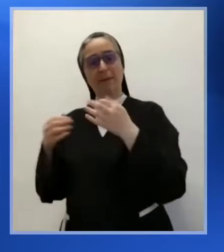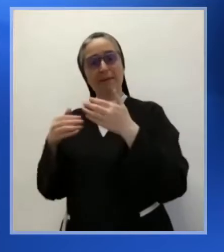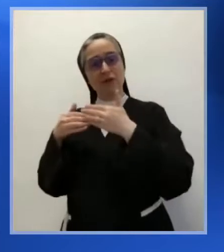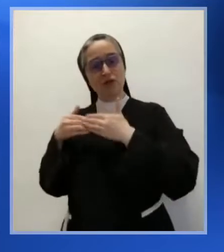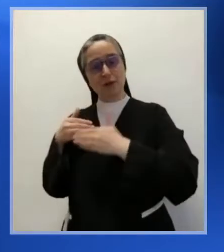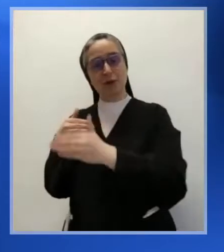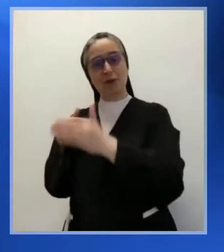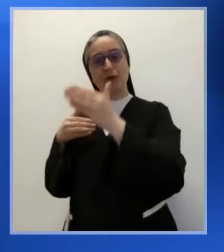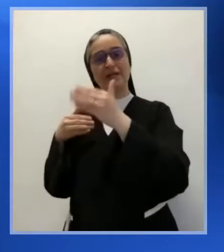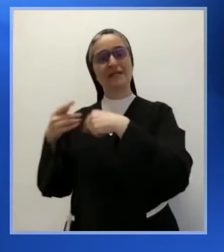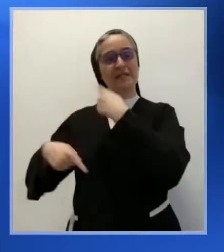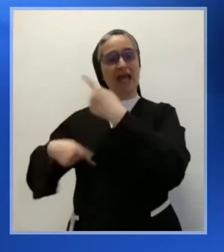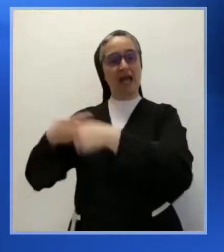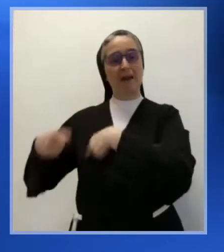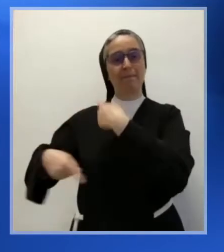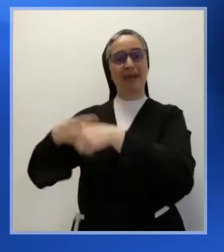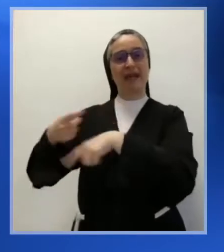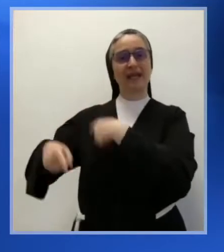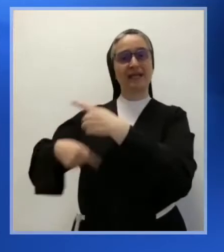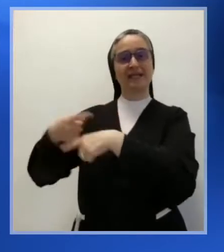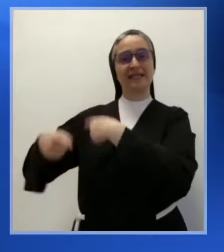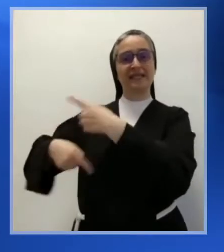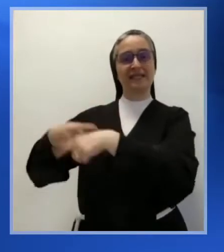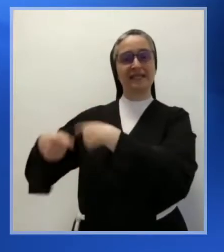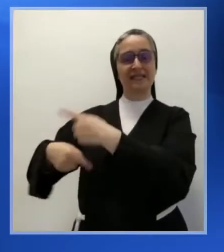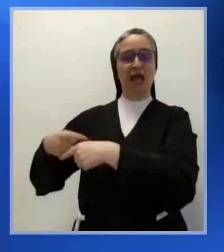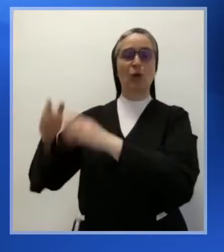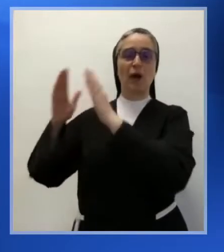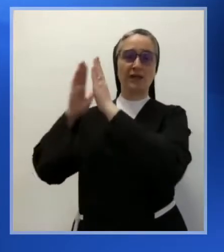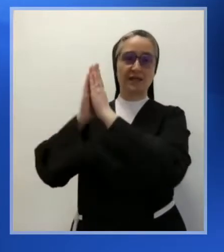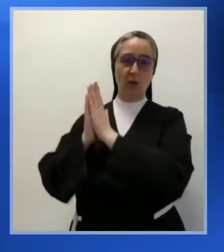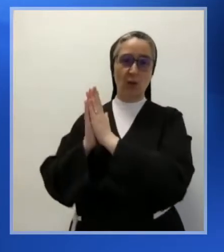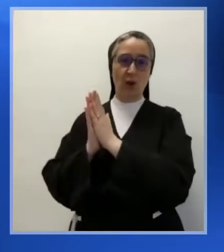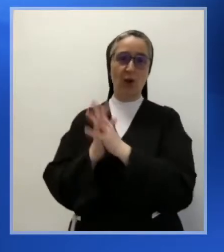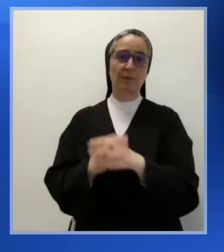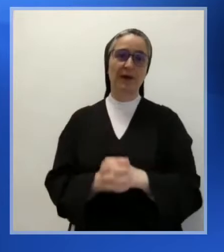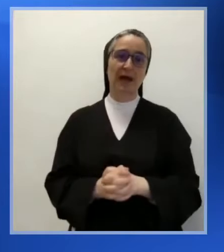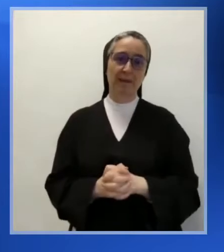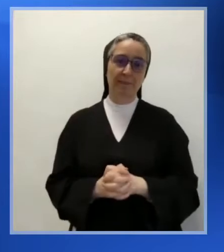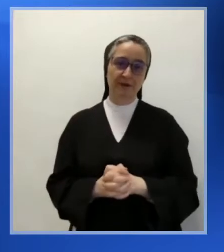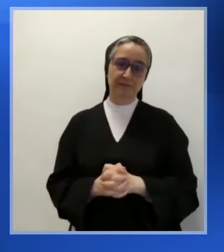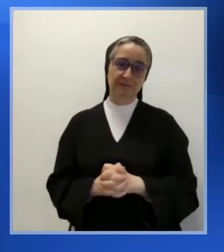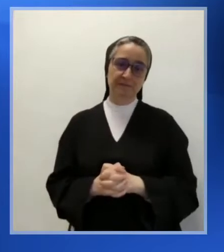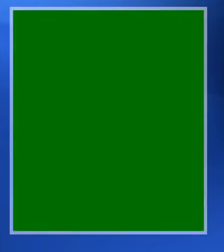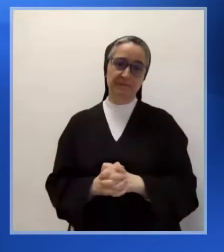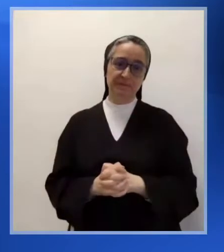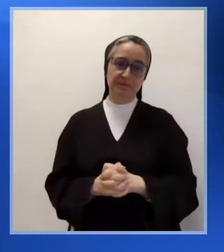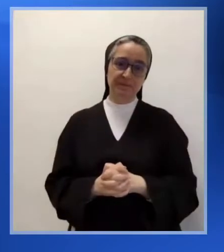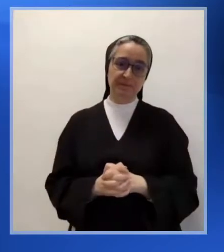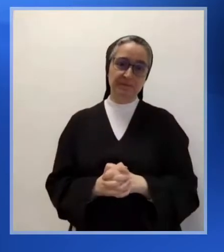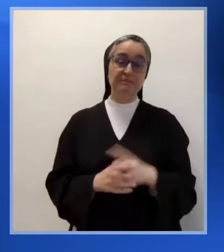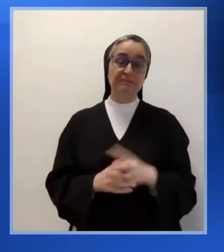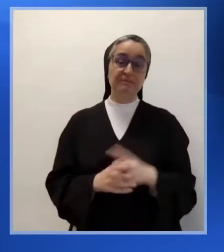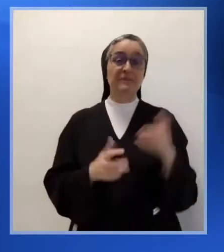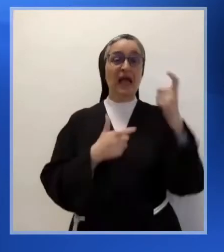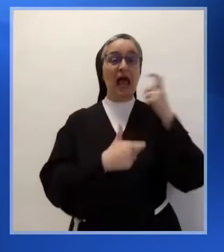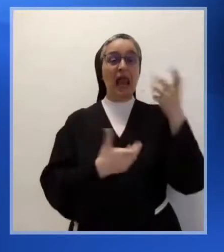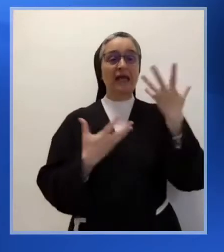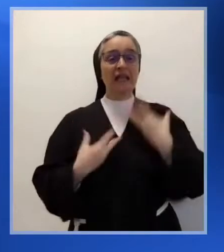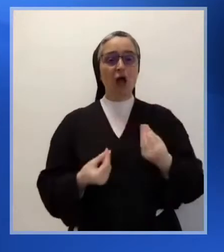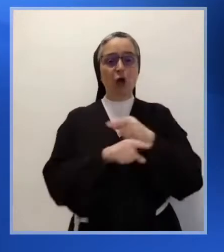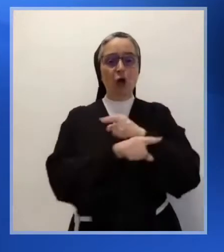in principio, et nunc et semper, et in saecula saeculorum. Amen. Pro fidelibus